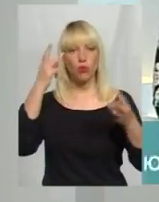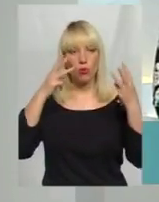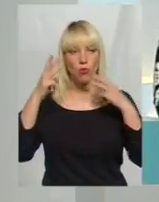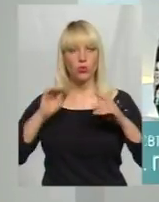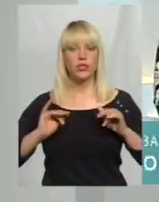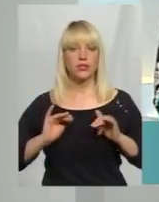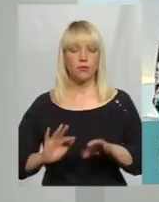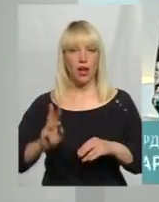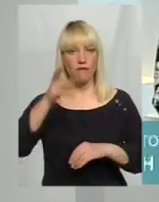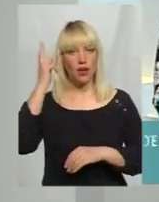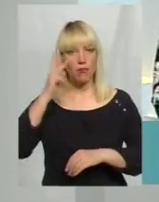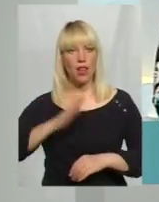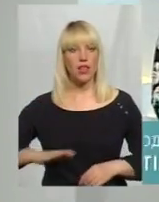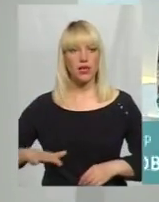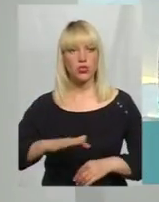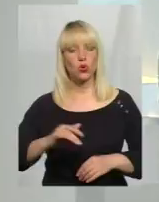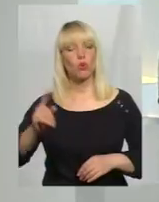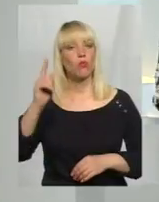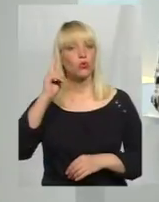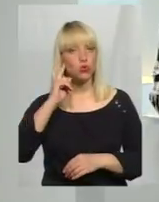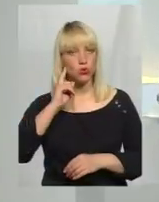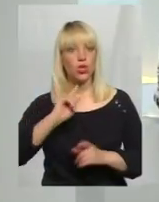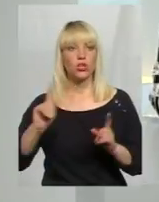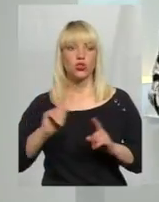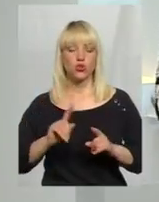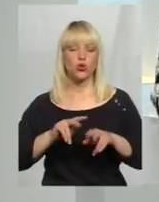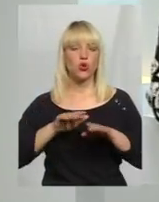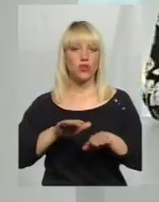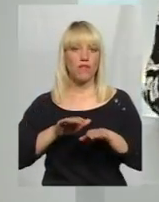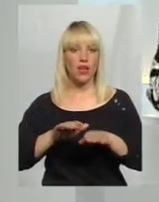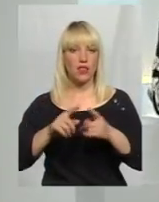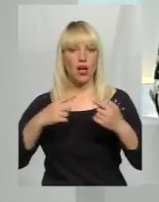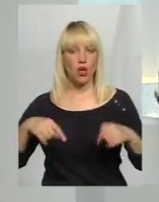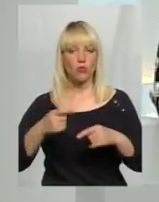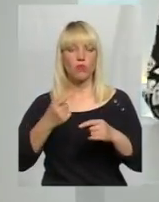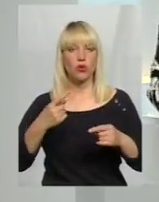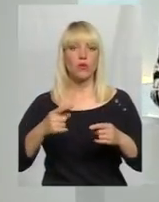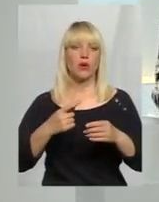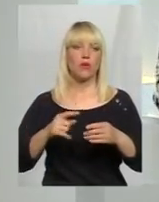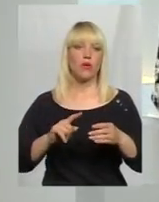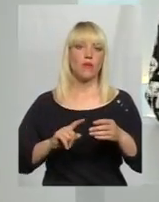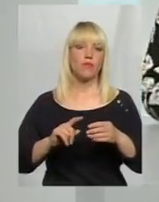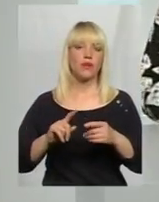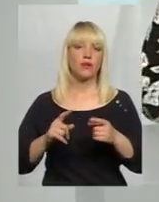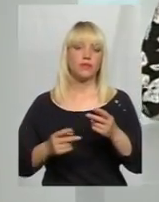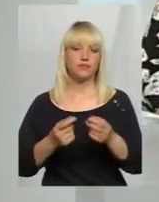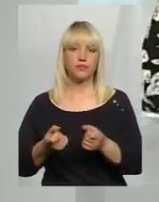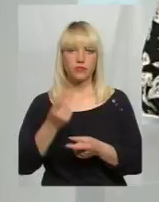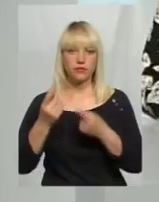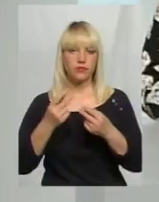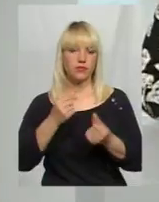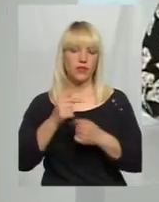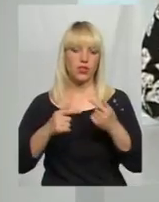справи Хмельницького і почули, що швейна галузь починає потроху відбілюватись і створили вже лігу